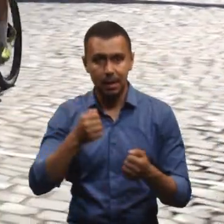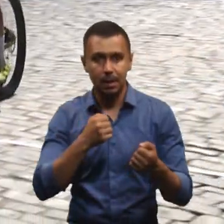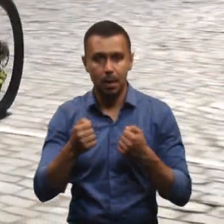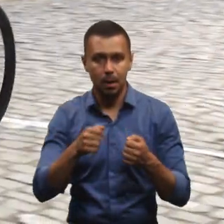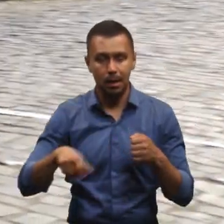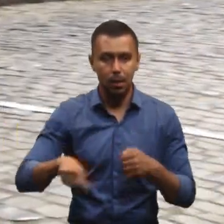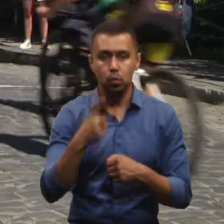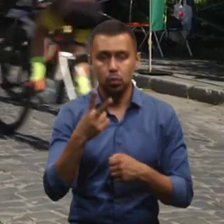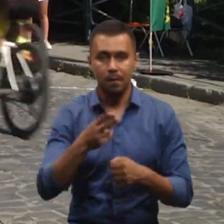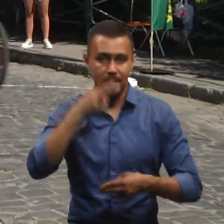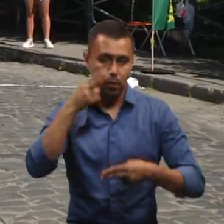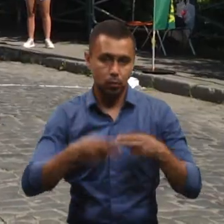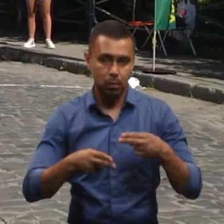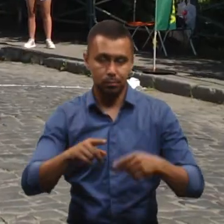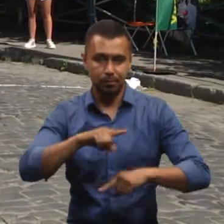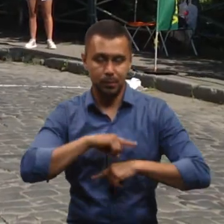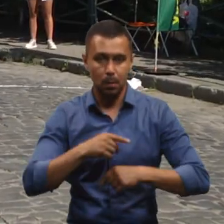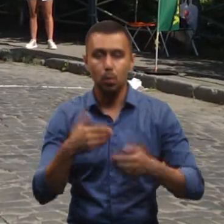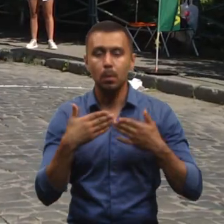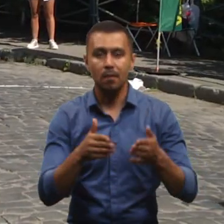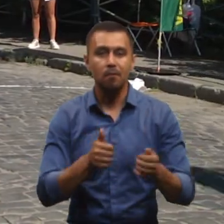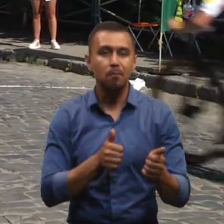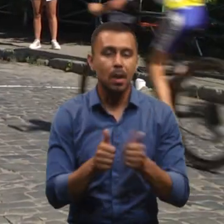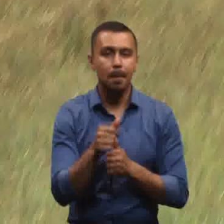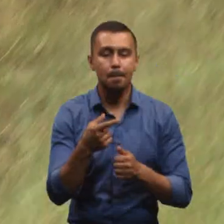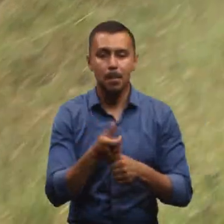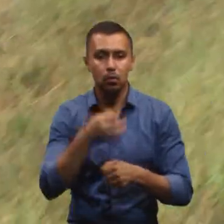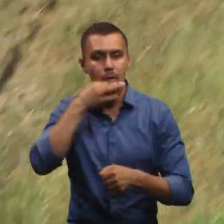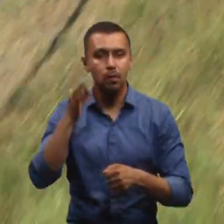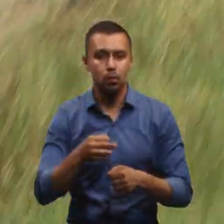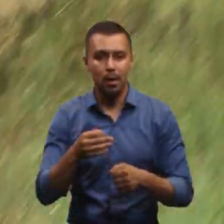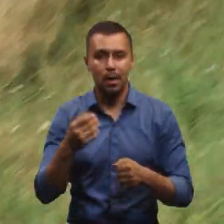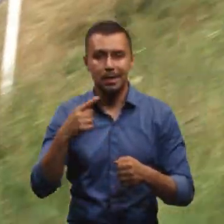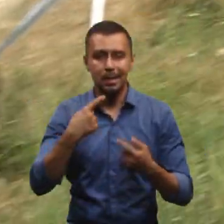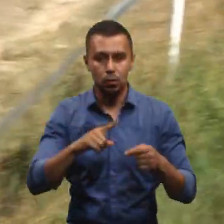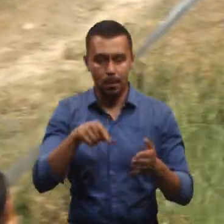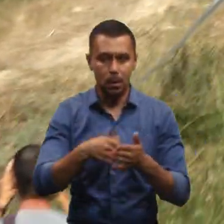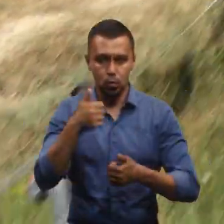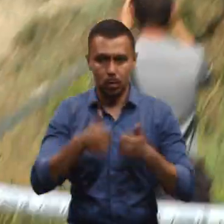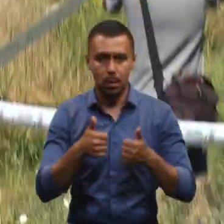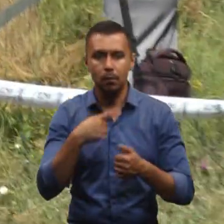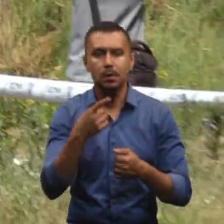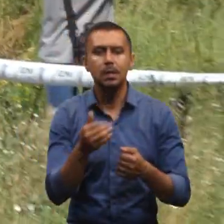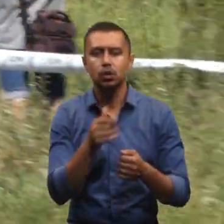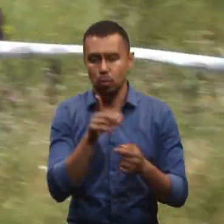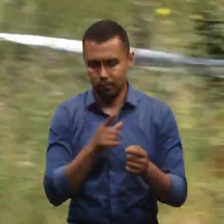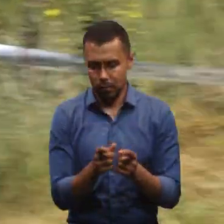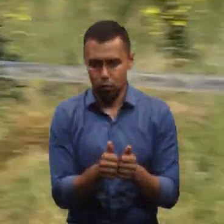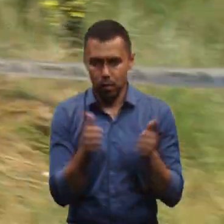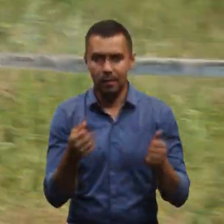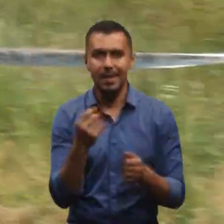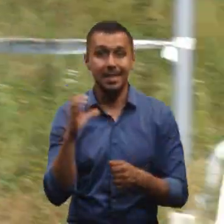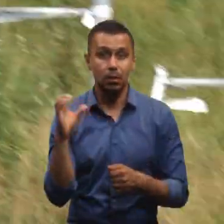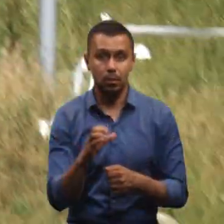на трасі другим та фінішує, пропускаючи вперед більш досвідченого іногороднього суперника. Та каже, скільки часу склав розрив між ними. 12